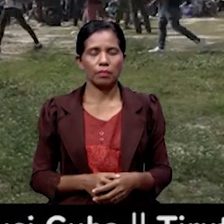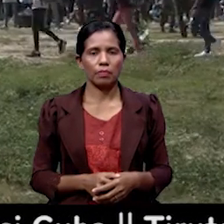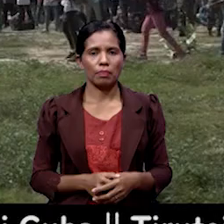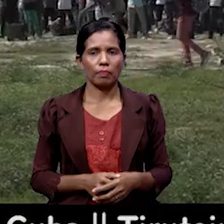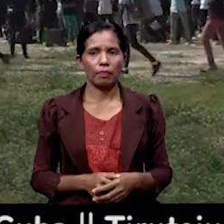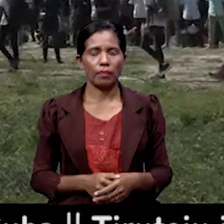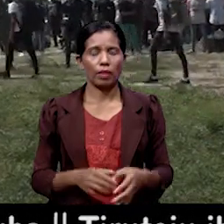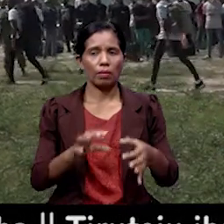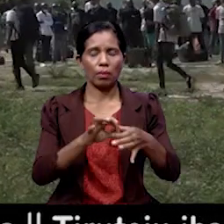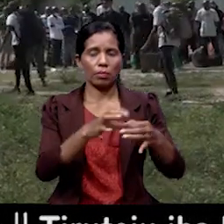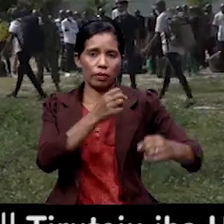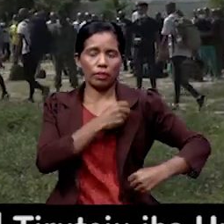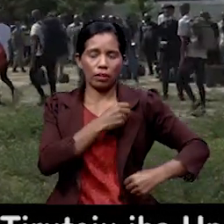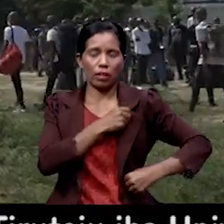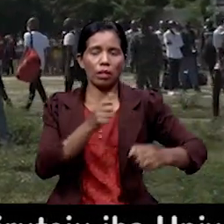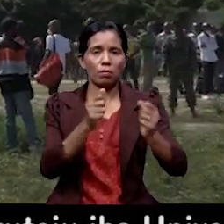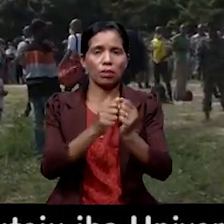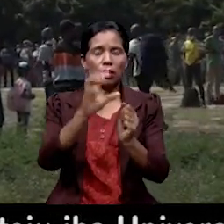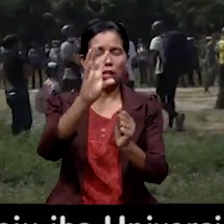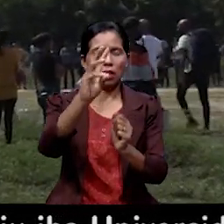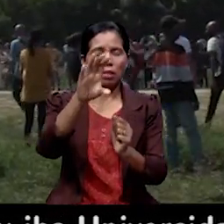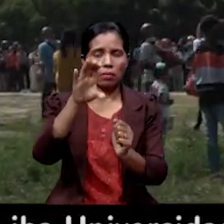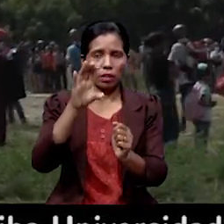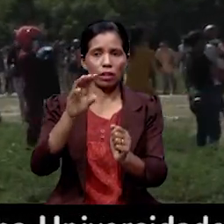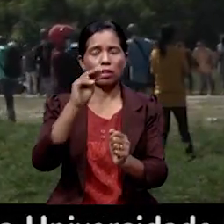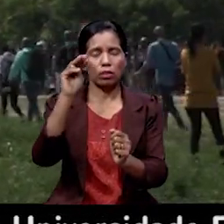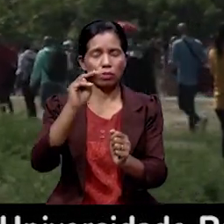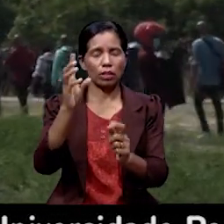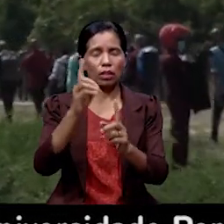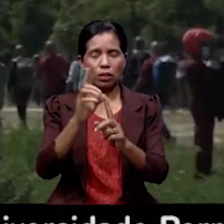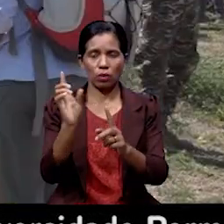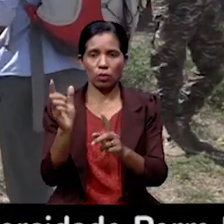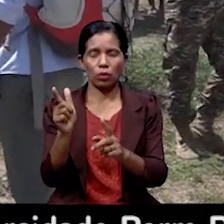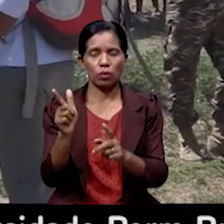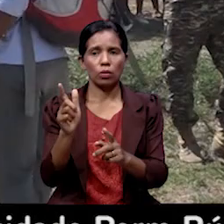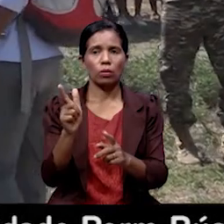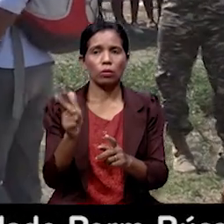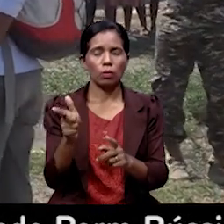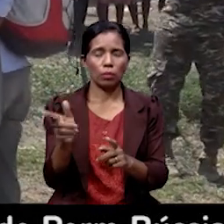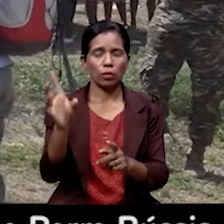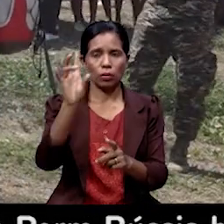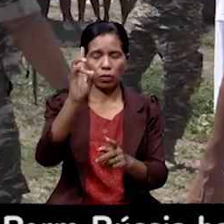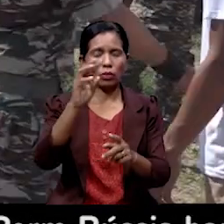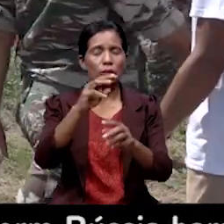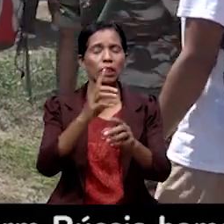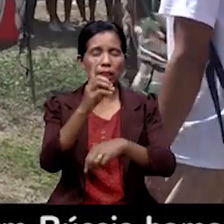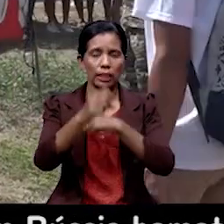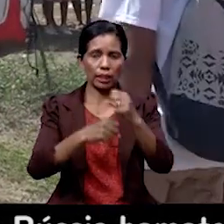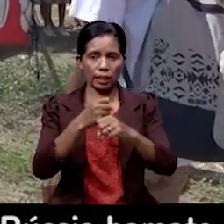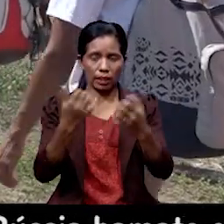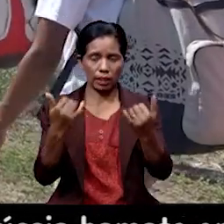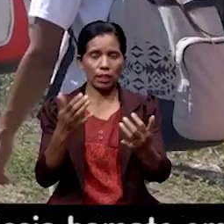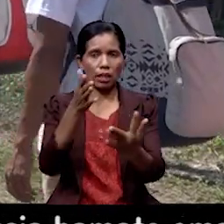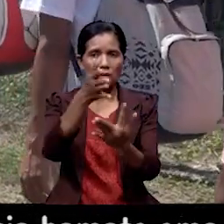Kadetis FIFDTL Hamutok Atus Nen, ia segunda lorong ronusin hitu fulang ne, Tama Ona ia Centro Formação Treino FIFDTL iha